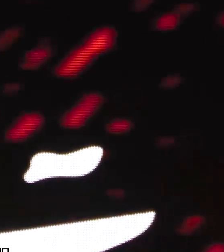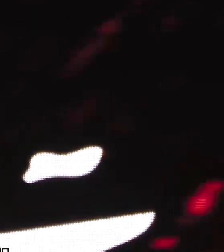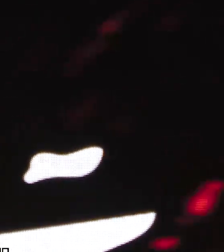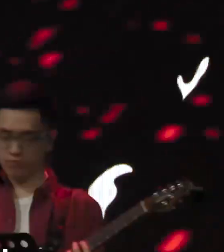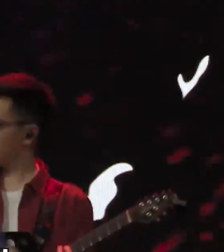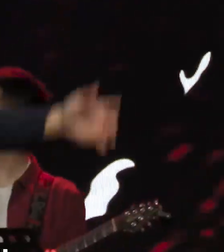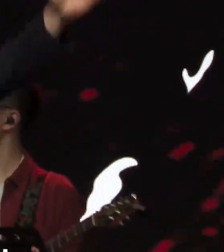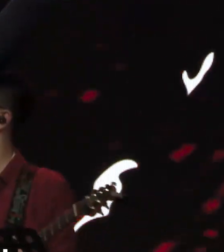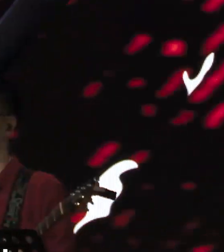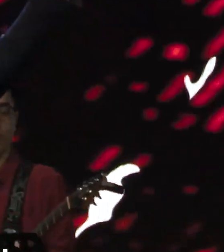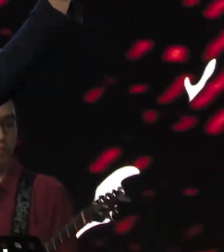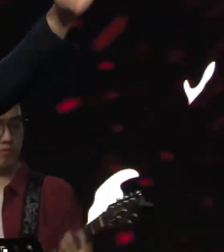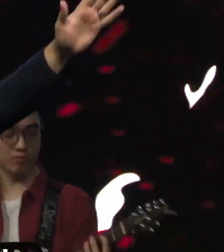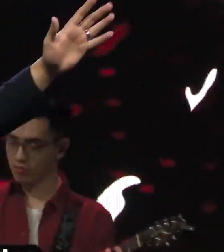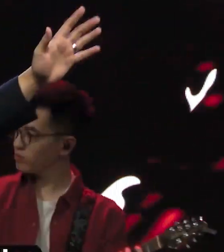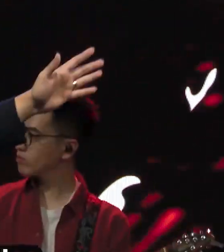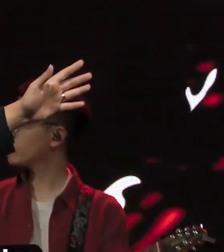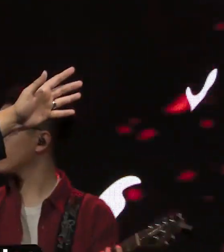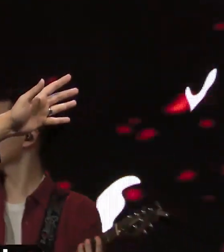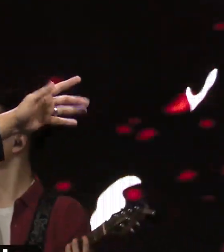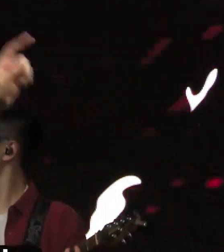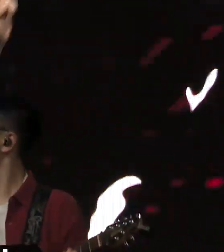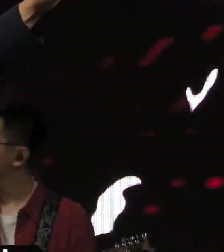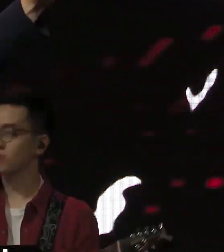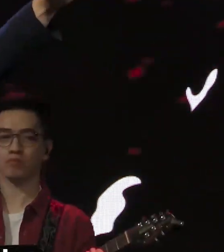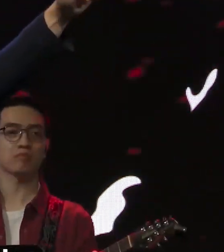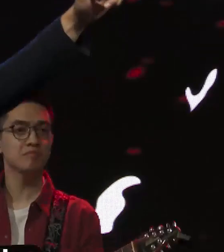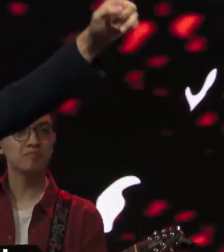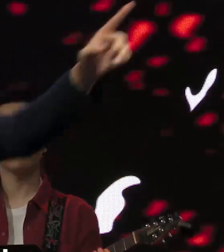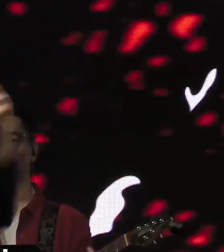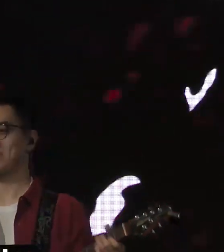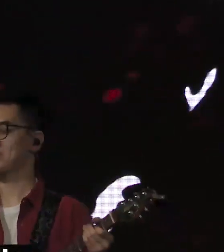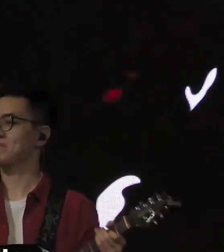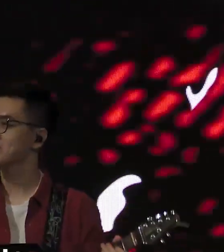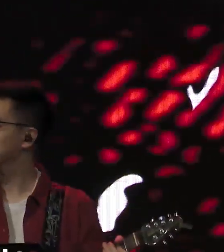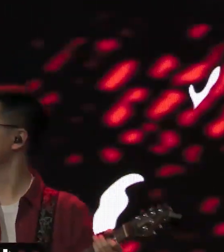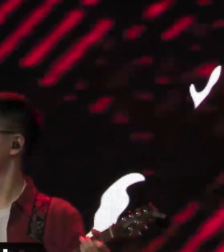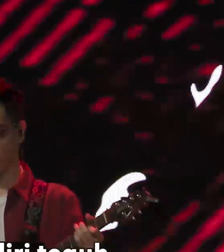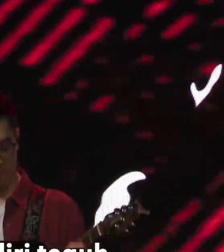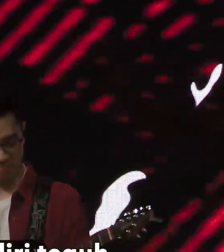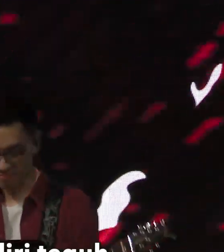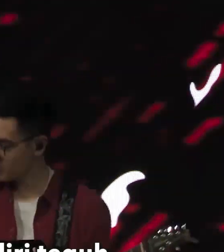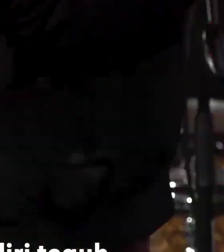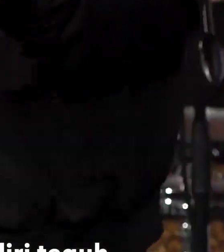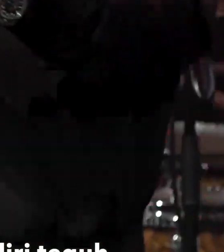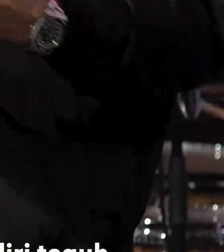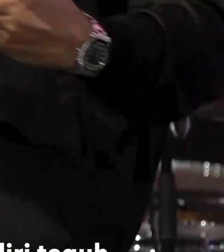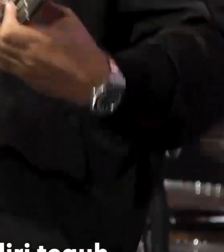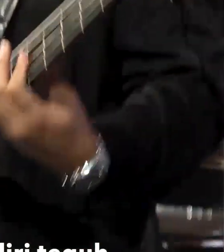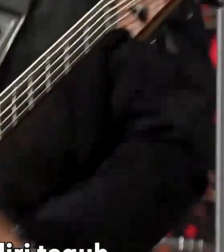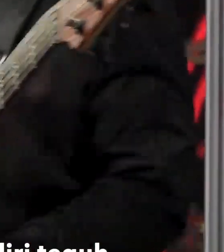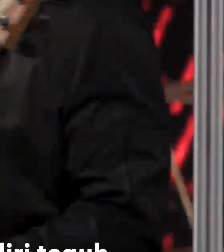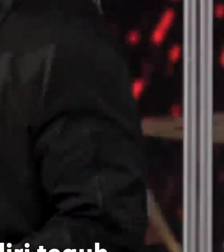dinubuatkan, putih suci bangsaku, bagi merah putih kami